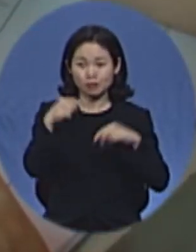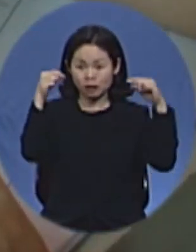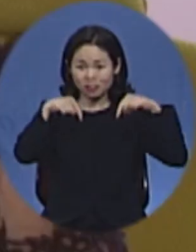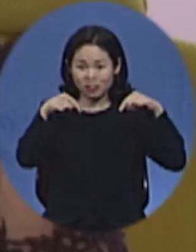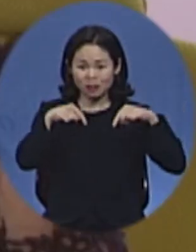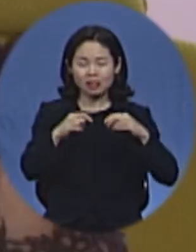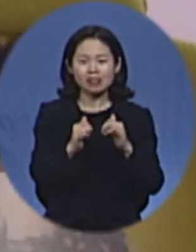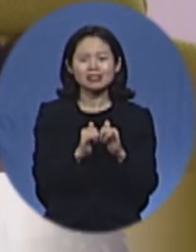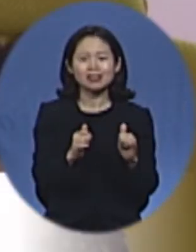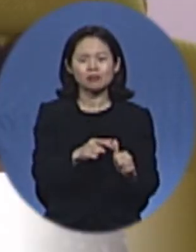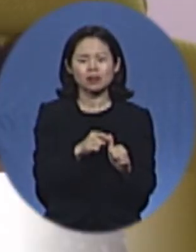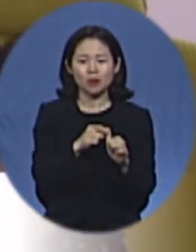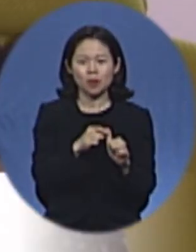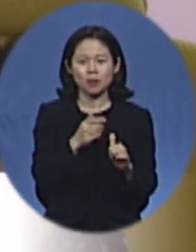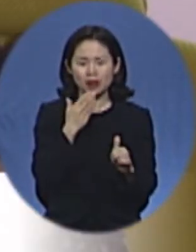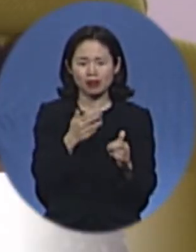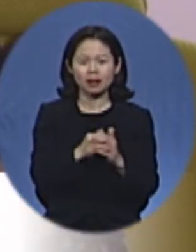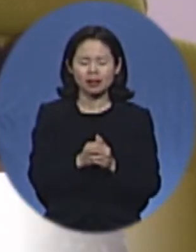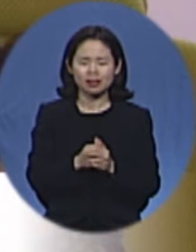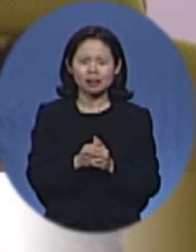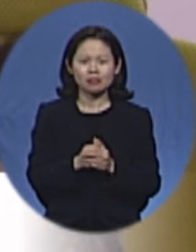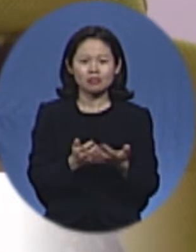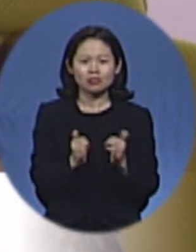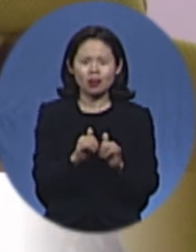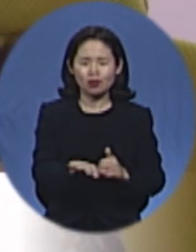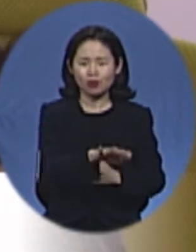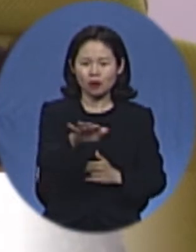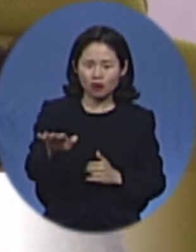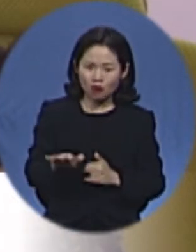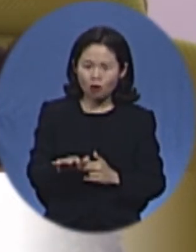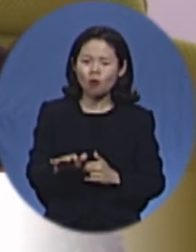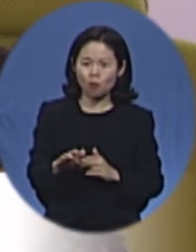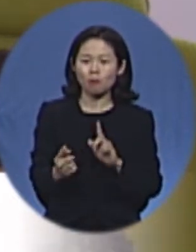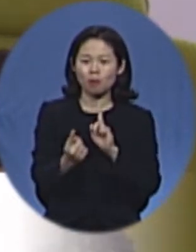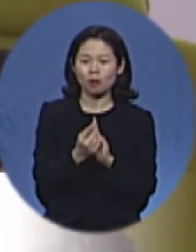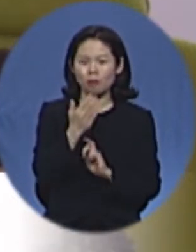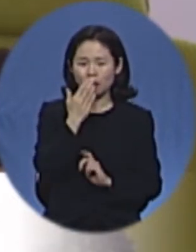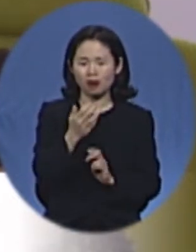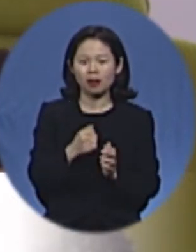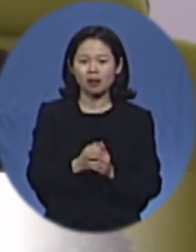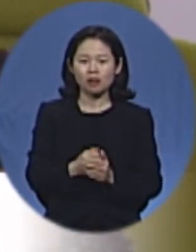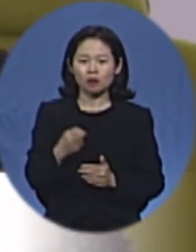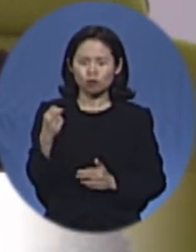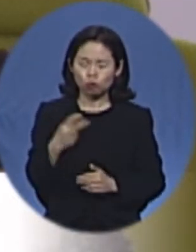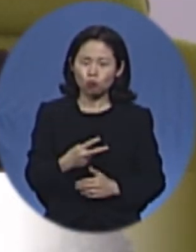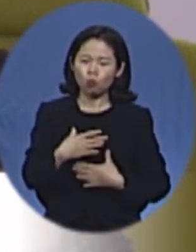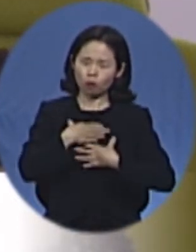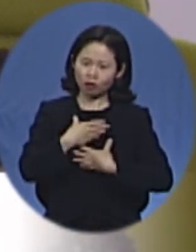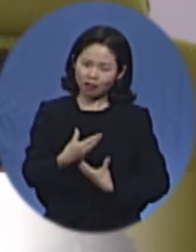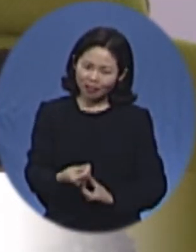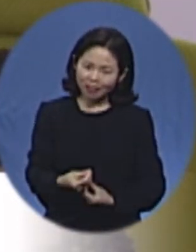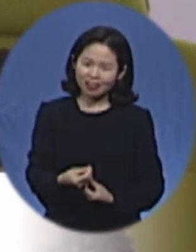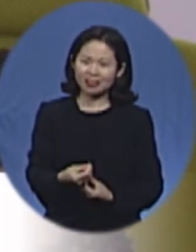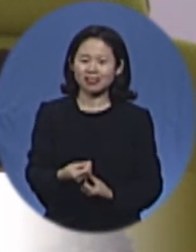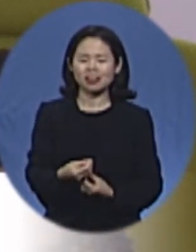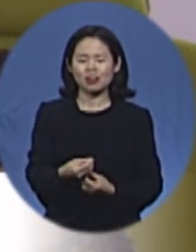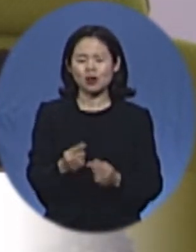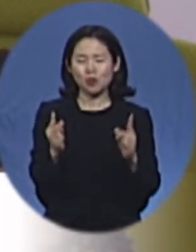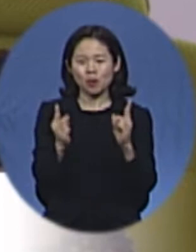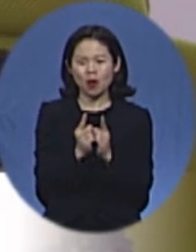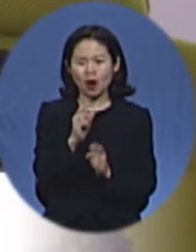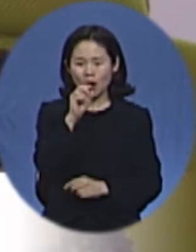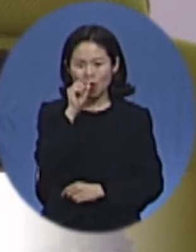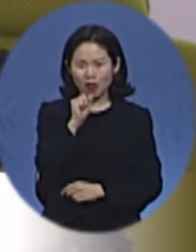합니다. 구직자분들을 한꺼번에 저희들이 이렇게 수용할 수 있고 좋고요. 쾌적한 자리에서 좋은 만남이